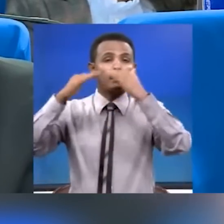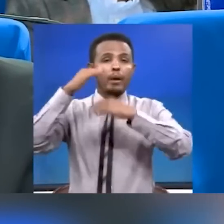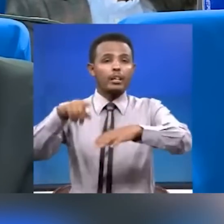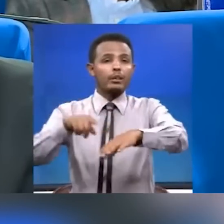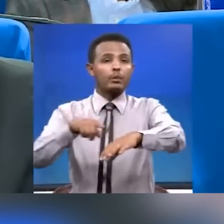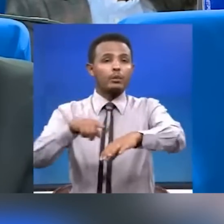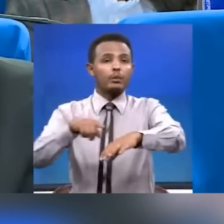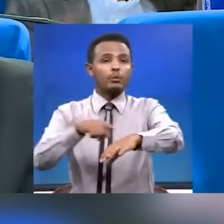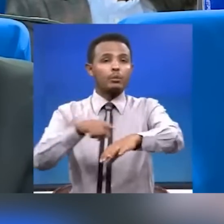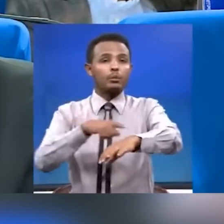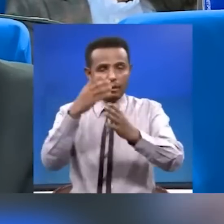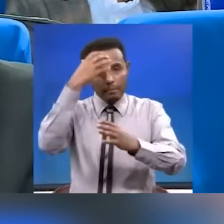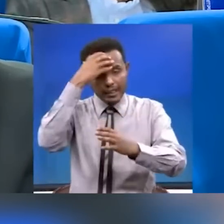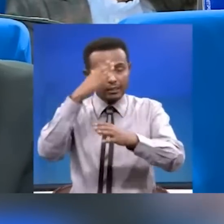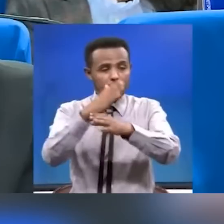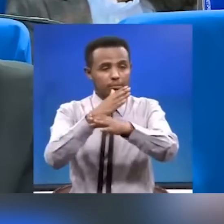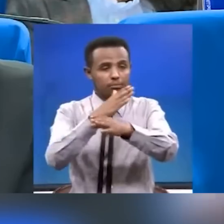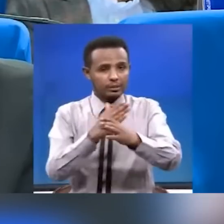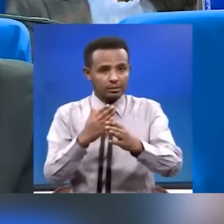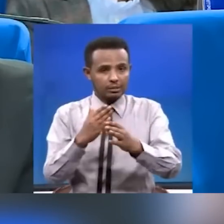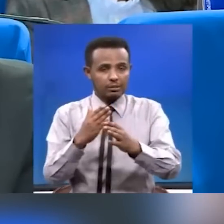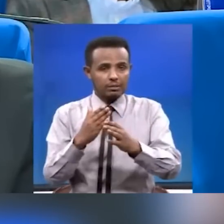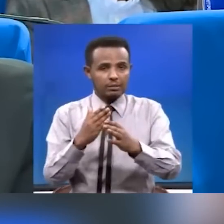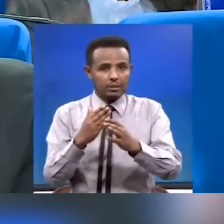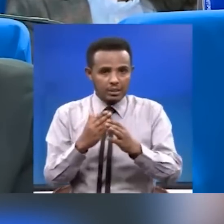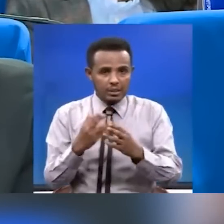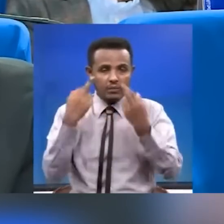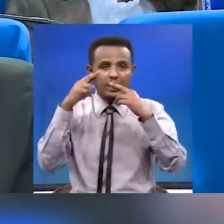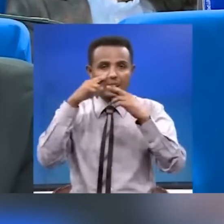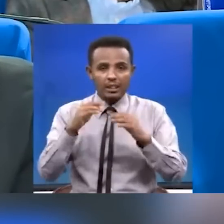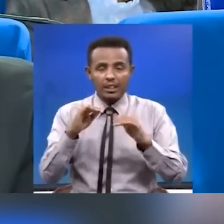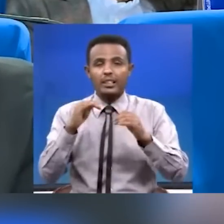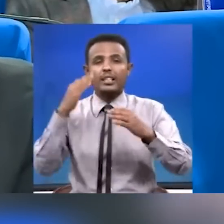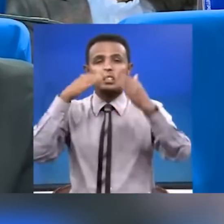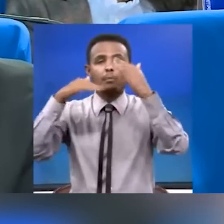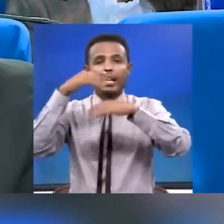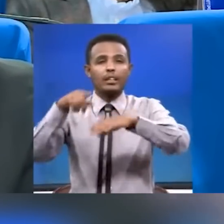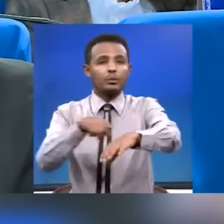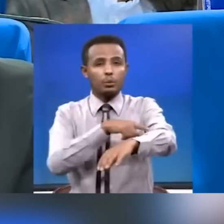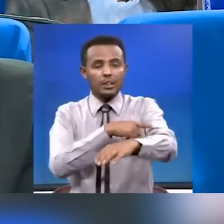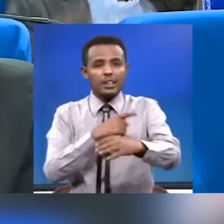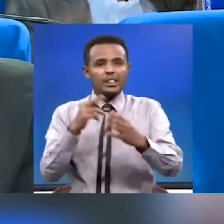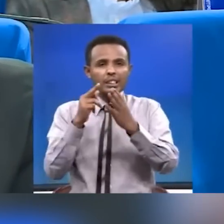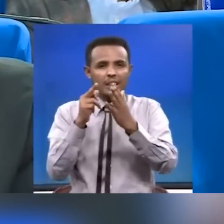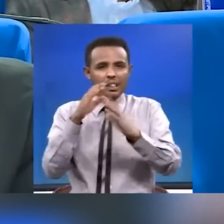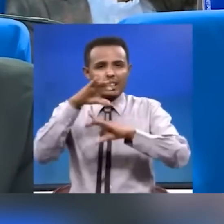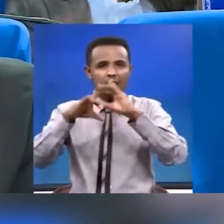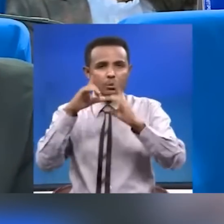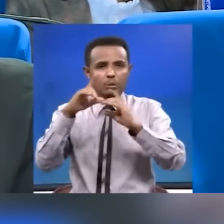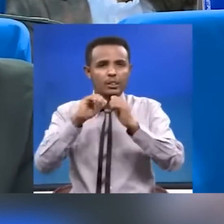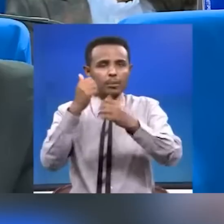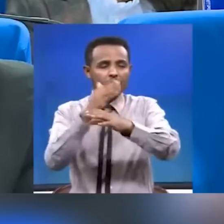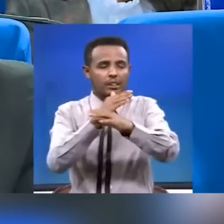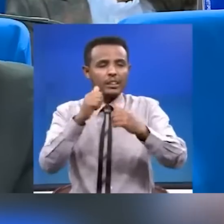ቀደም ከተለመደ ወጣ ያሉ ሐሳቦች ተንሸራሽረዋል። የአማራ ክልል ምክር ቤት አባል አቶ ዮሐንስ ቦያለው ህገ